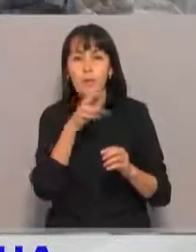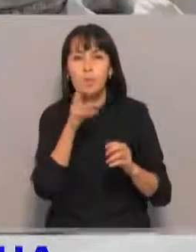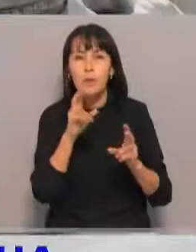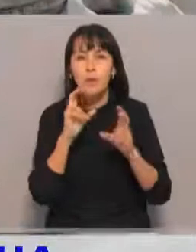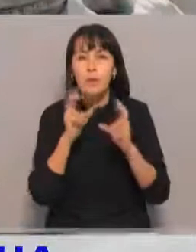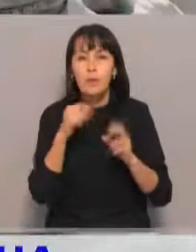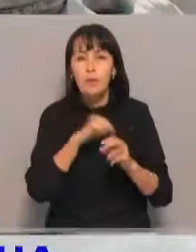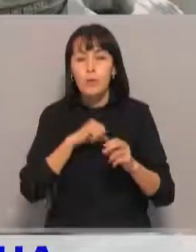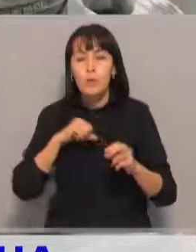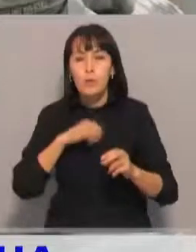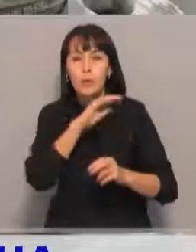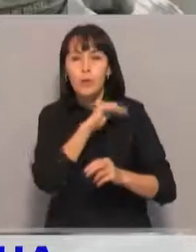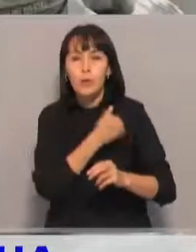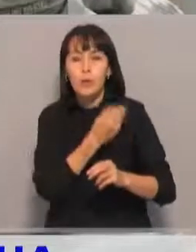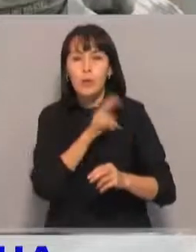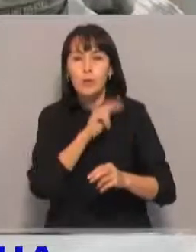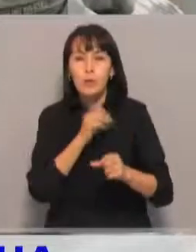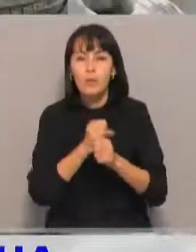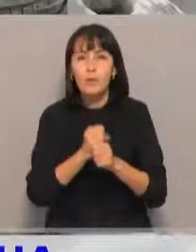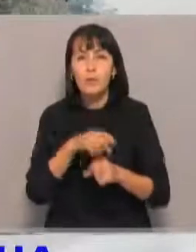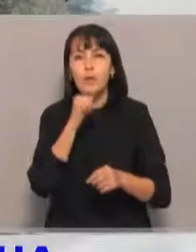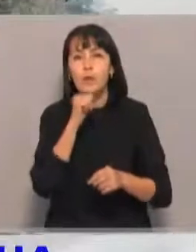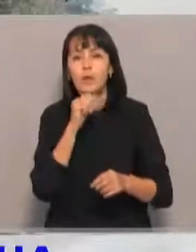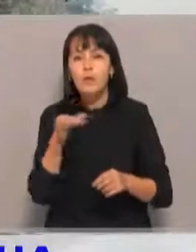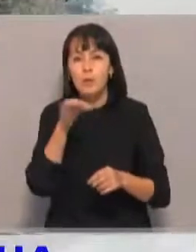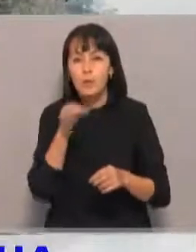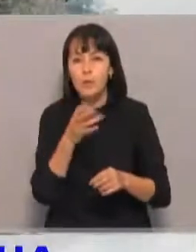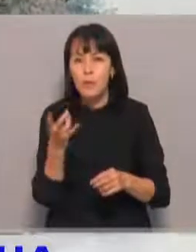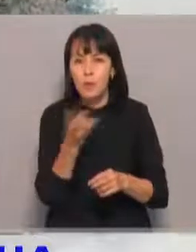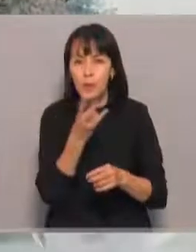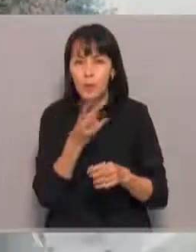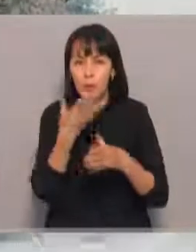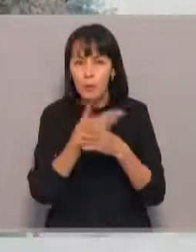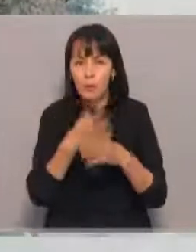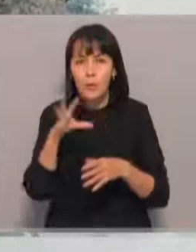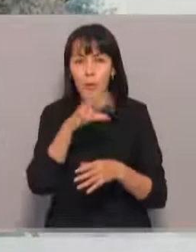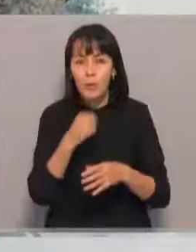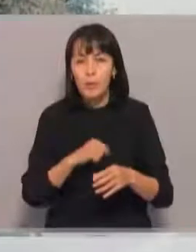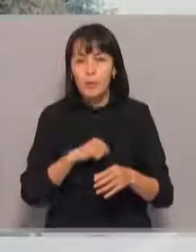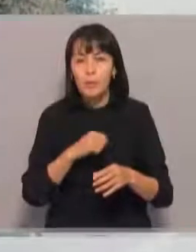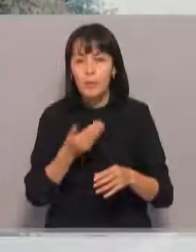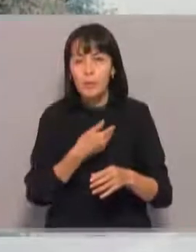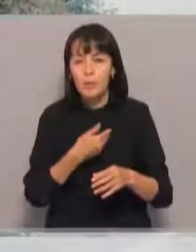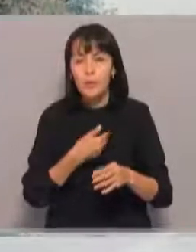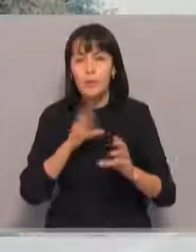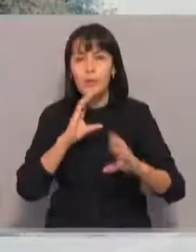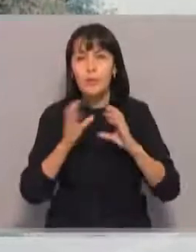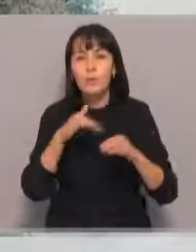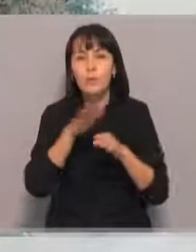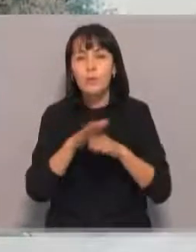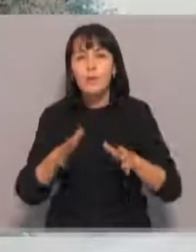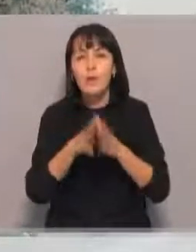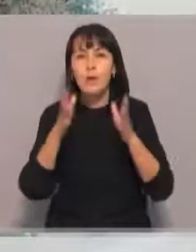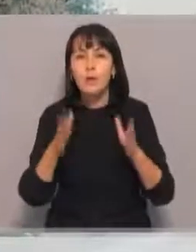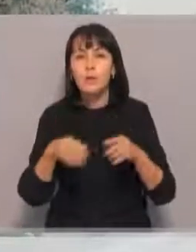еркімен тегін жұмыс күші болып келіпті. Қостанай облысына керекті көмектердің барлығына біздің университетте ұйымдастырып жатыр, ол университеттің